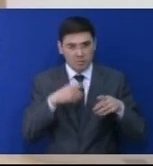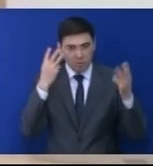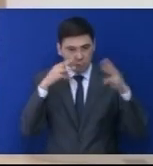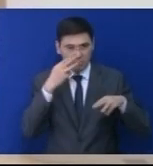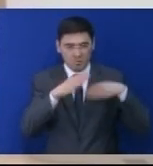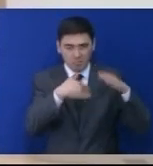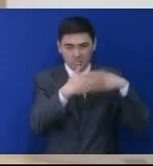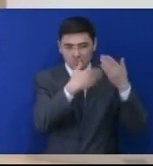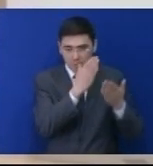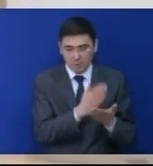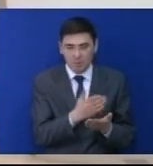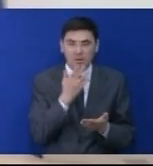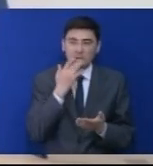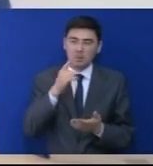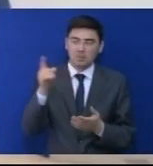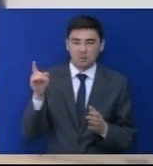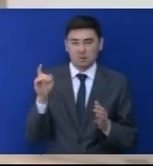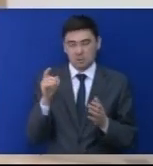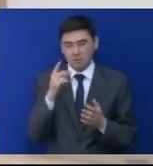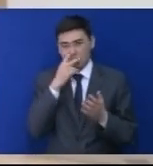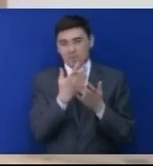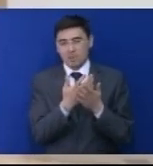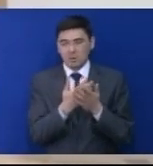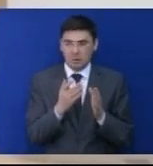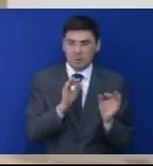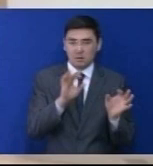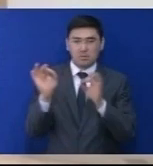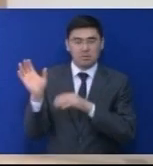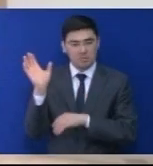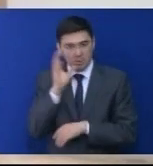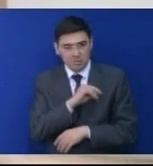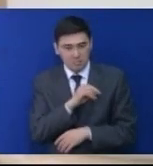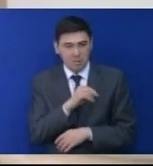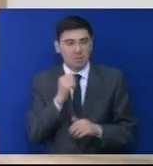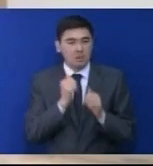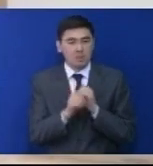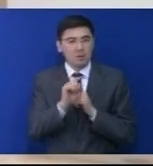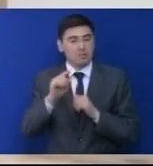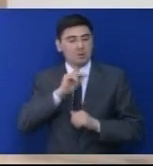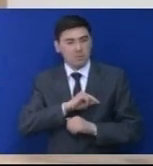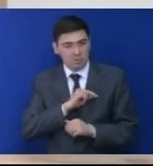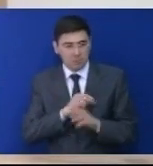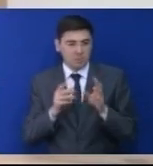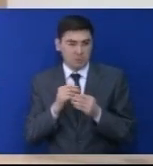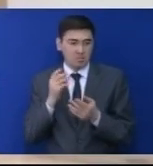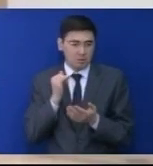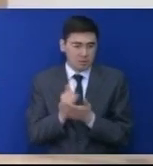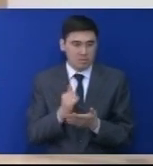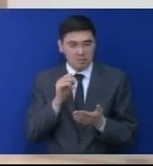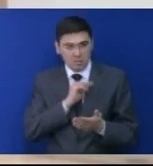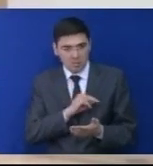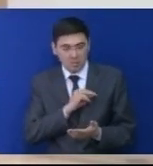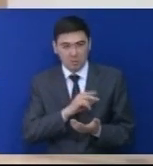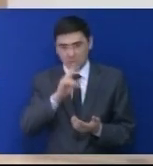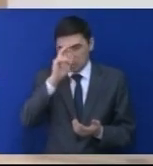шетелде оқуға мүмкіндігіміз бар. Бүгінде сол жемісімізді көріп отырмыз. Әрқайсымыз жұмыс істеп өз үлесімізді қосудамыз. Өзімізге ғана емес,